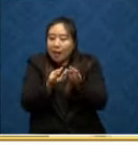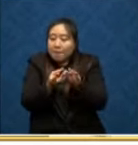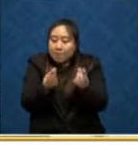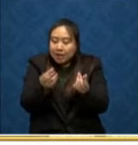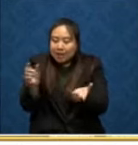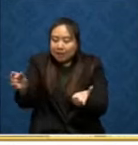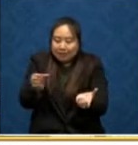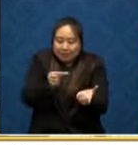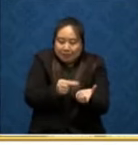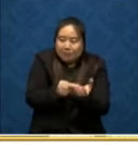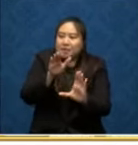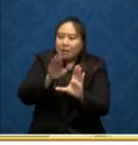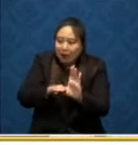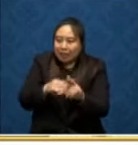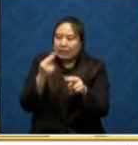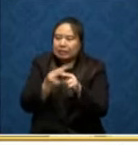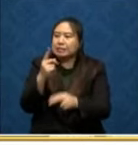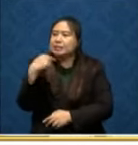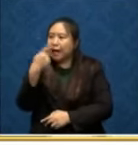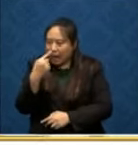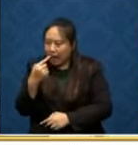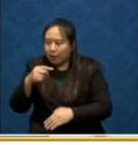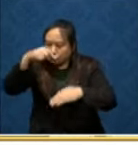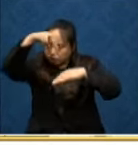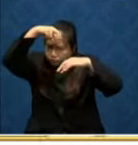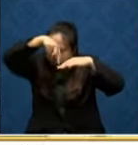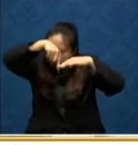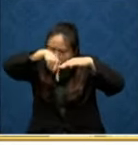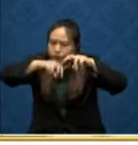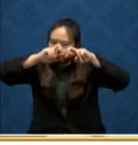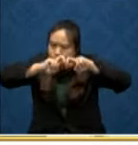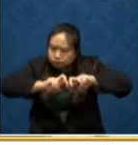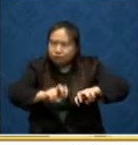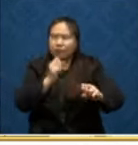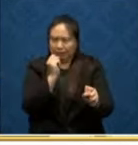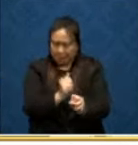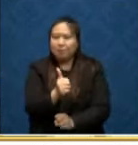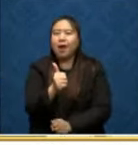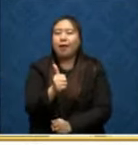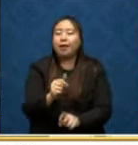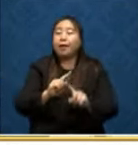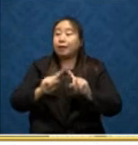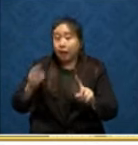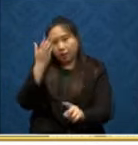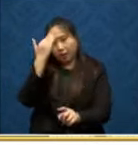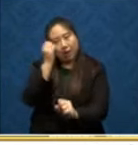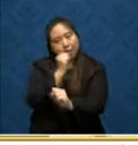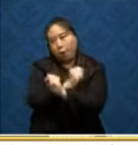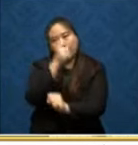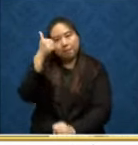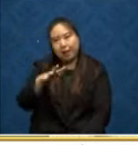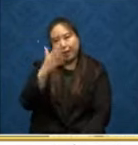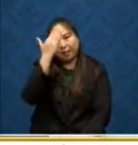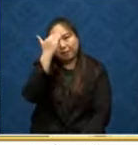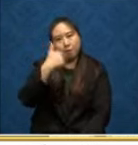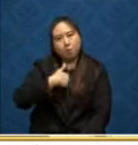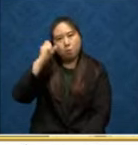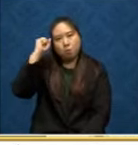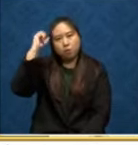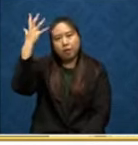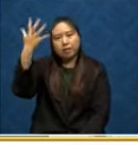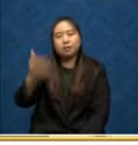แก๊งCall Centerมาหลอกเงินคนไทยแต่ทำไมถึงป้องกันไม่ได้ผมไม่เข้าใจจริงๆ